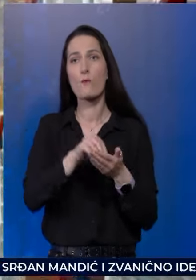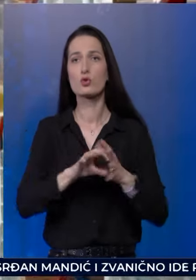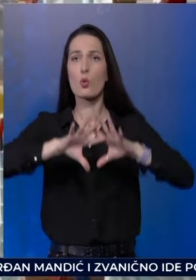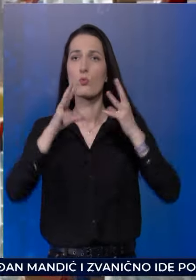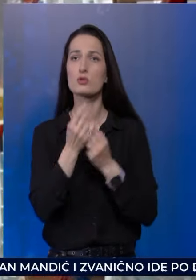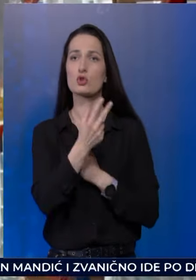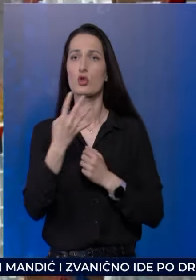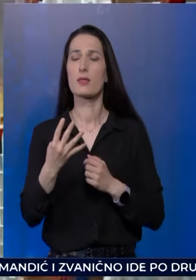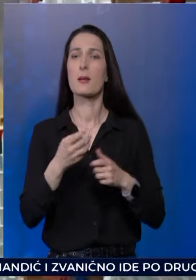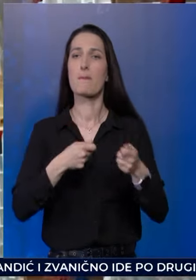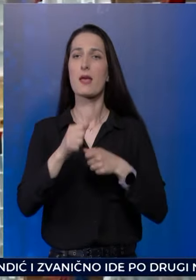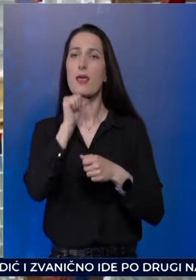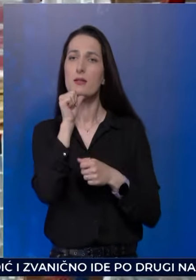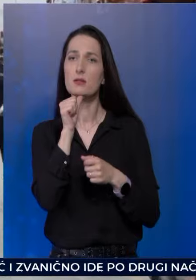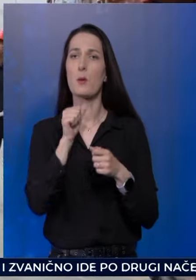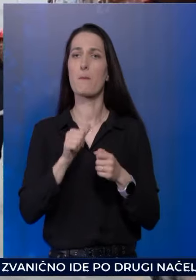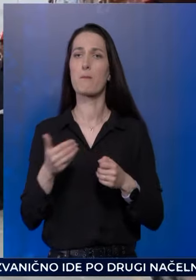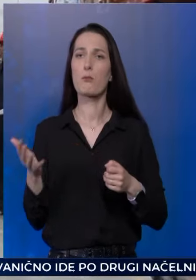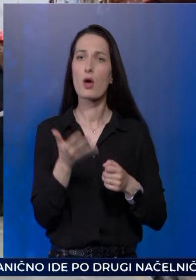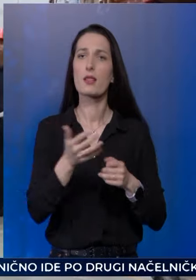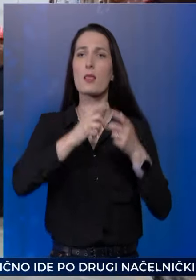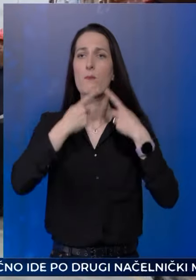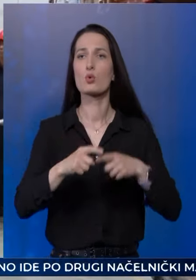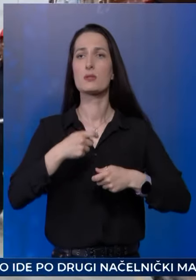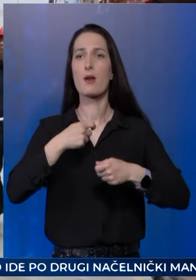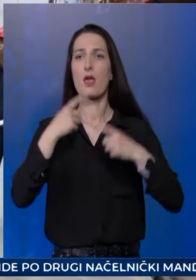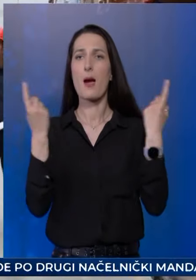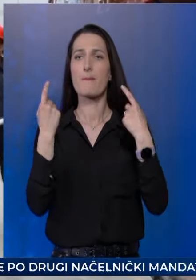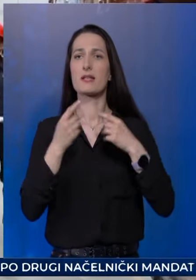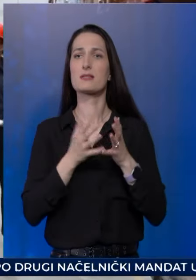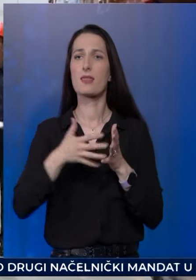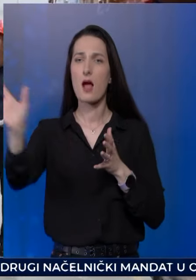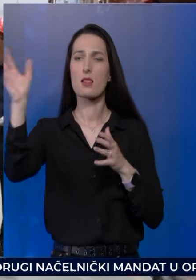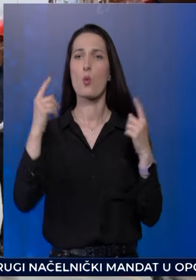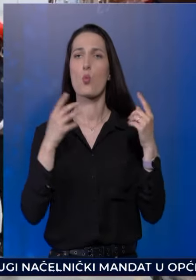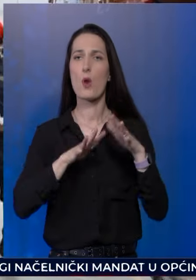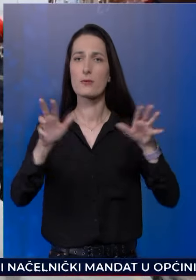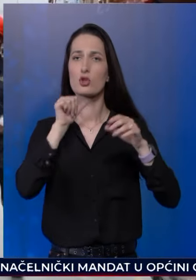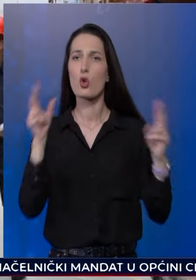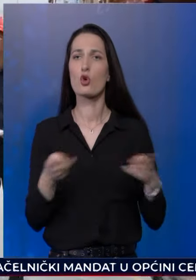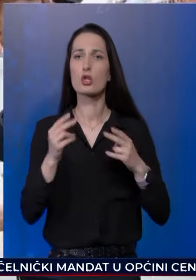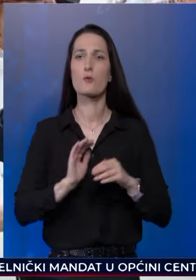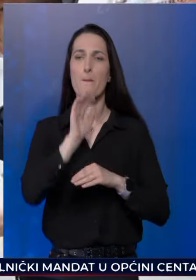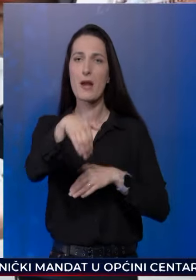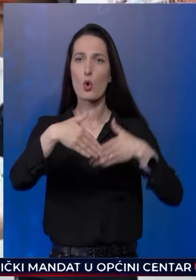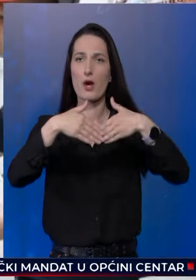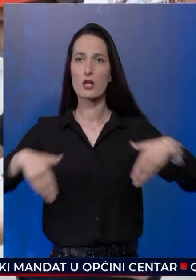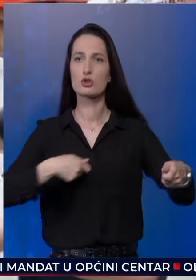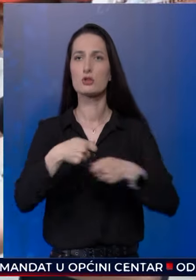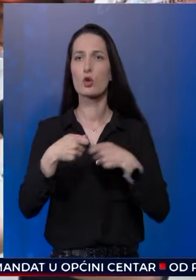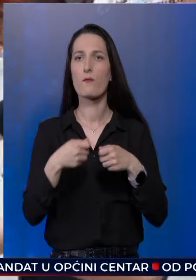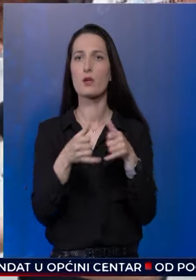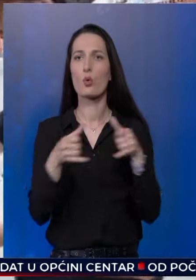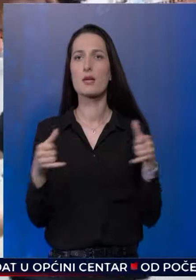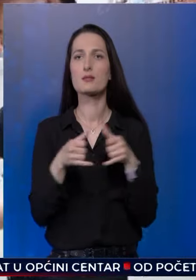mere i pokretanje posebne kampanje za dalje unapređenje i olakšavanje prekogranične trgovine u gradskim lukama Šangaja. Nove